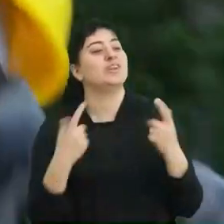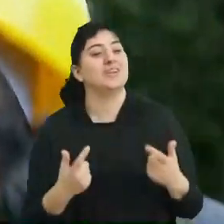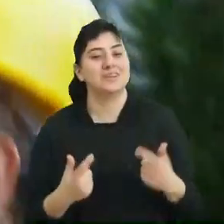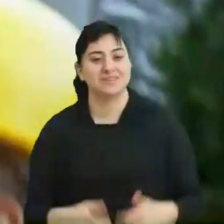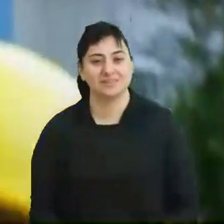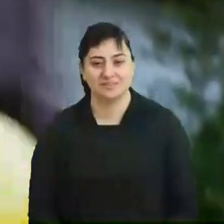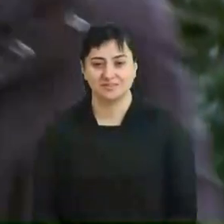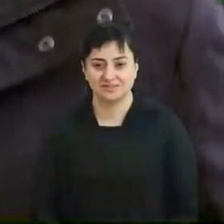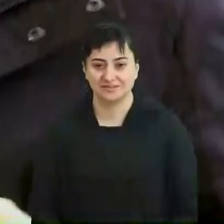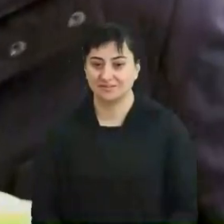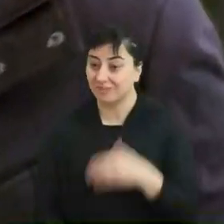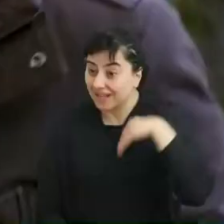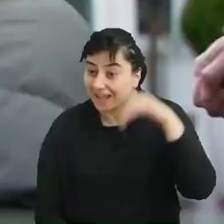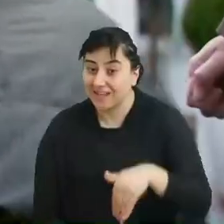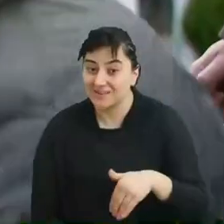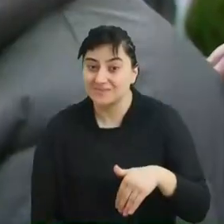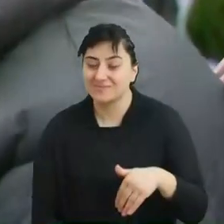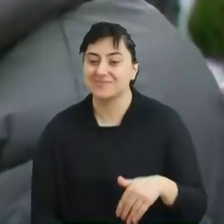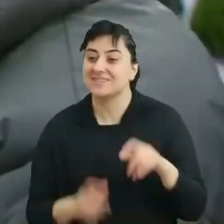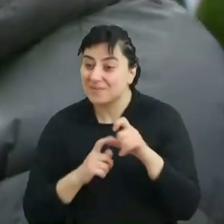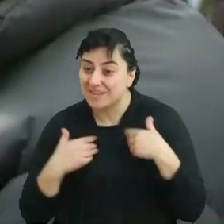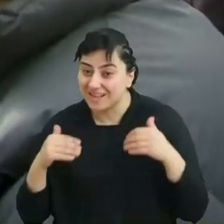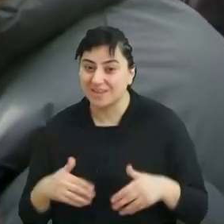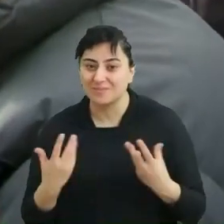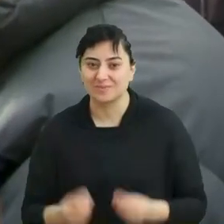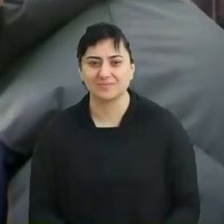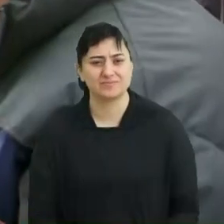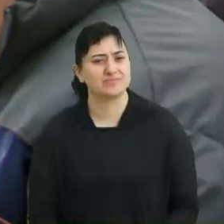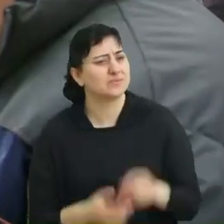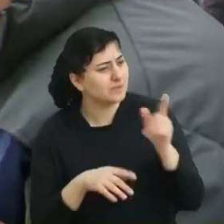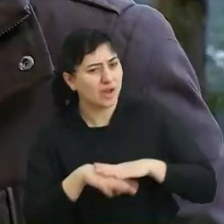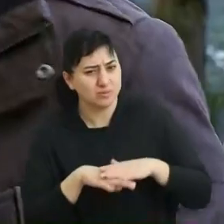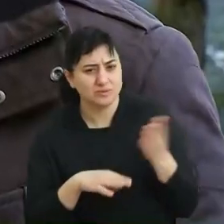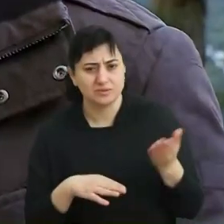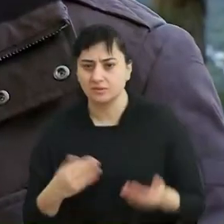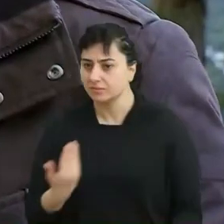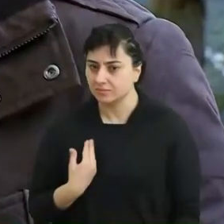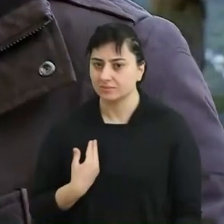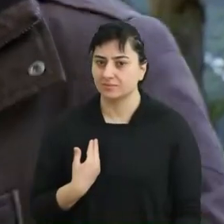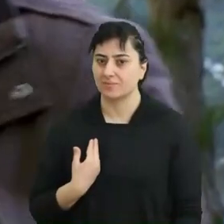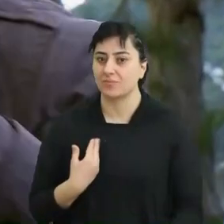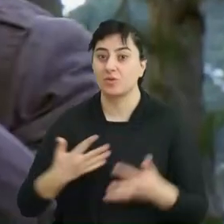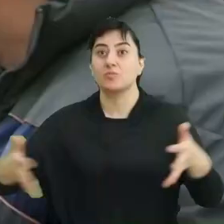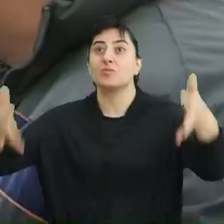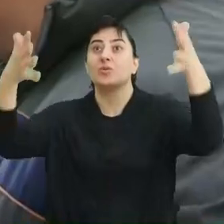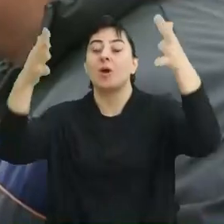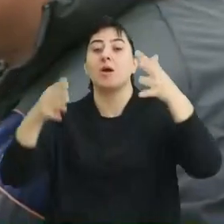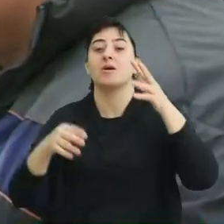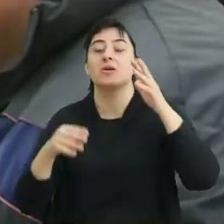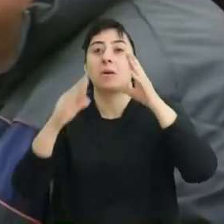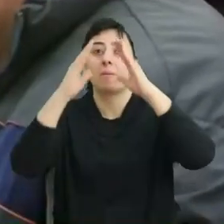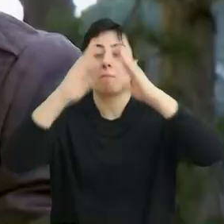nerede? Buradayım sen. Geldim Sarp'cığım. Nurhan, senin ne işin var burada? Ne demek ne işin var ya? Ya koskoca